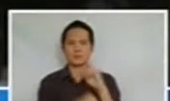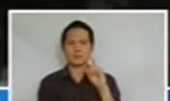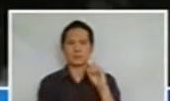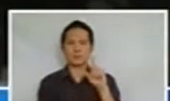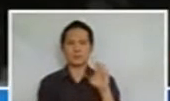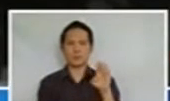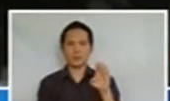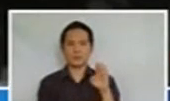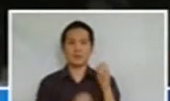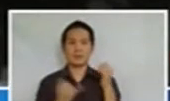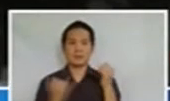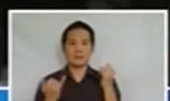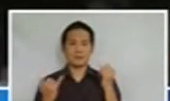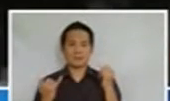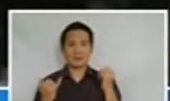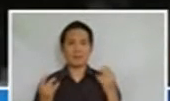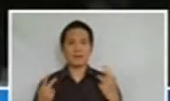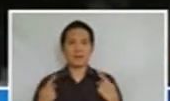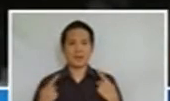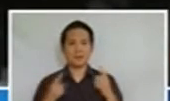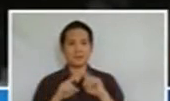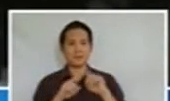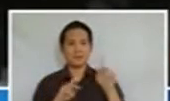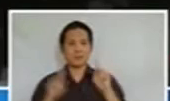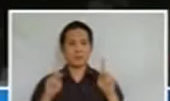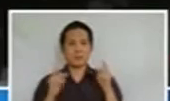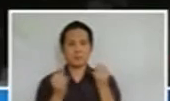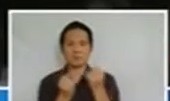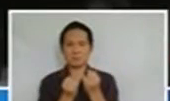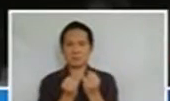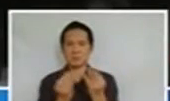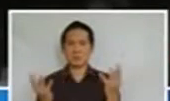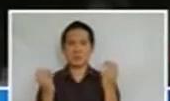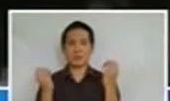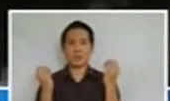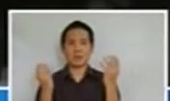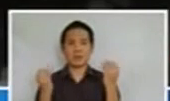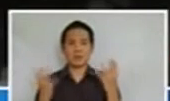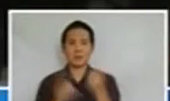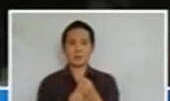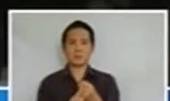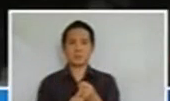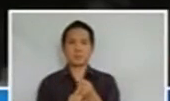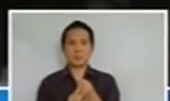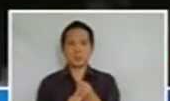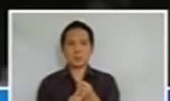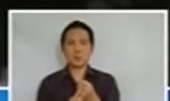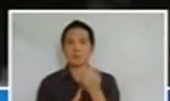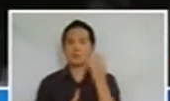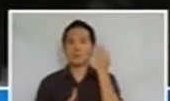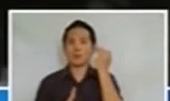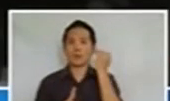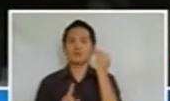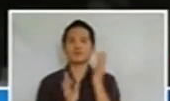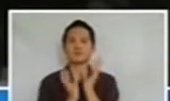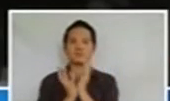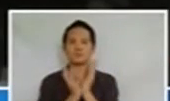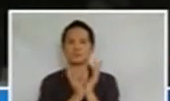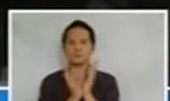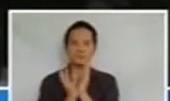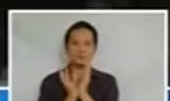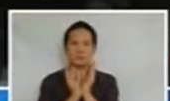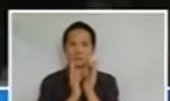mask, pag-repack ng relief goods at iba pang posibleng trabaho na ibibigay ng local government unit o